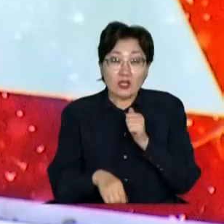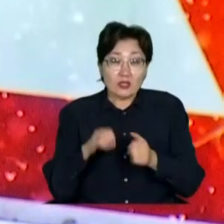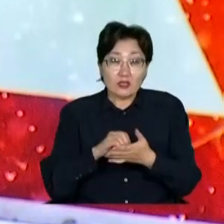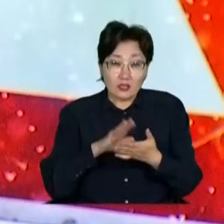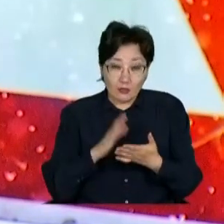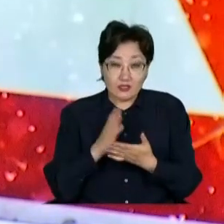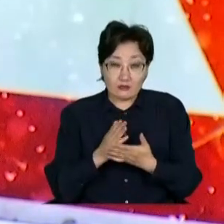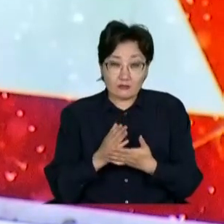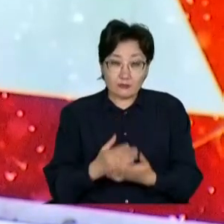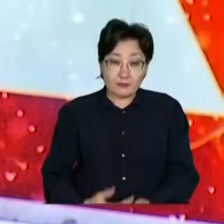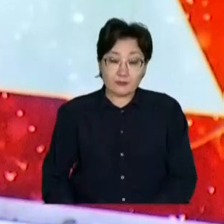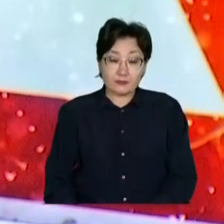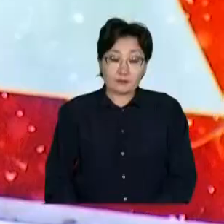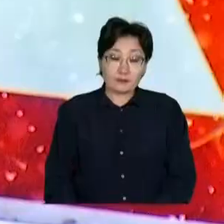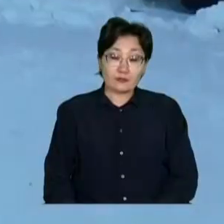тілші жалғастырады.